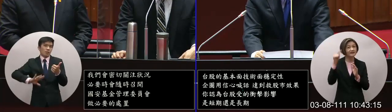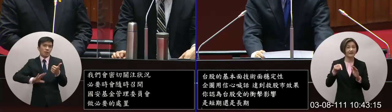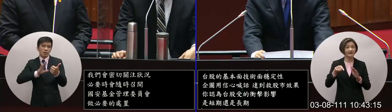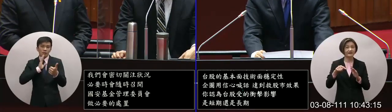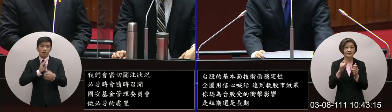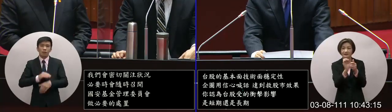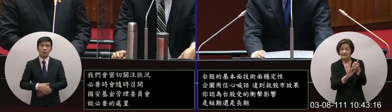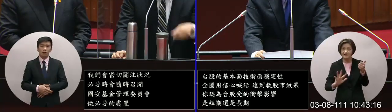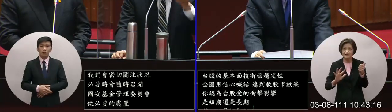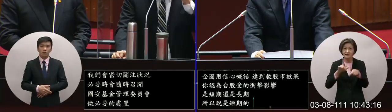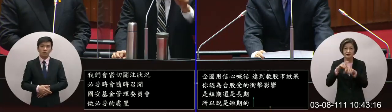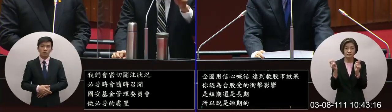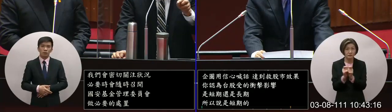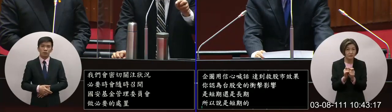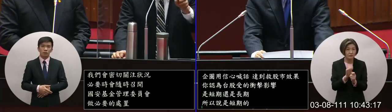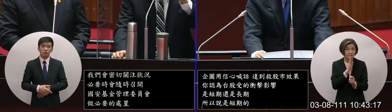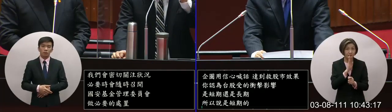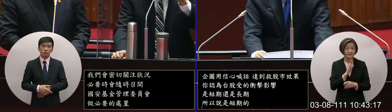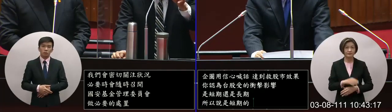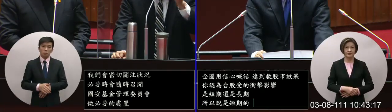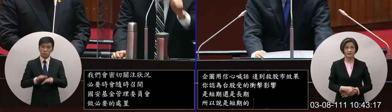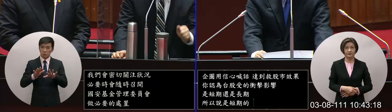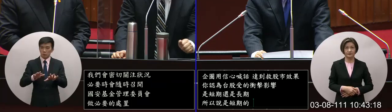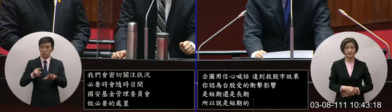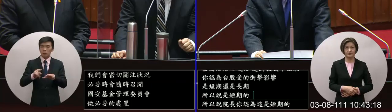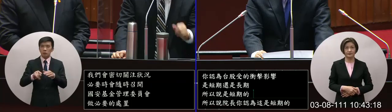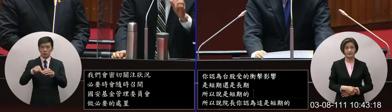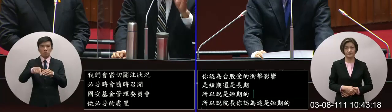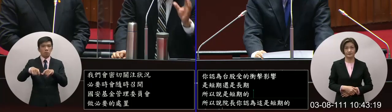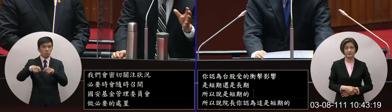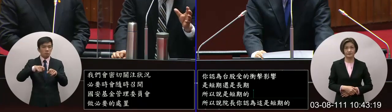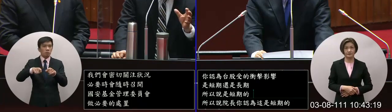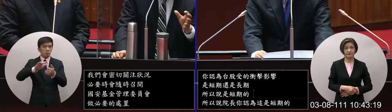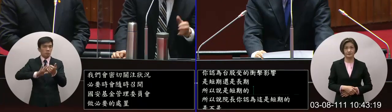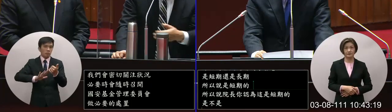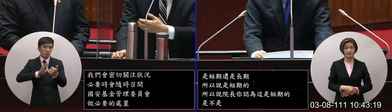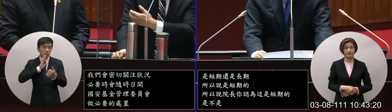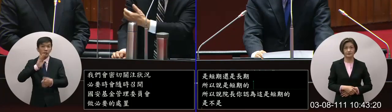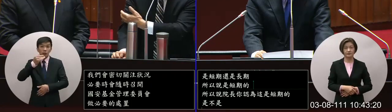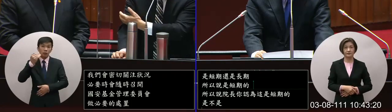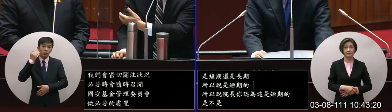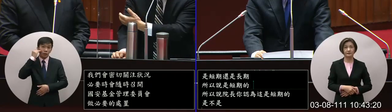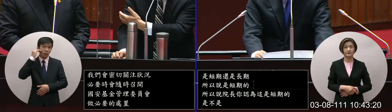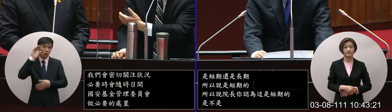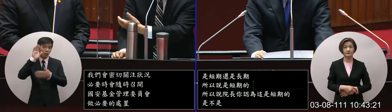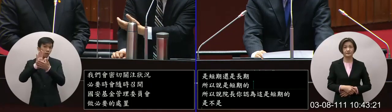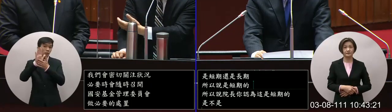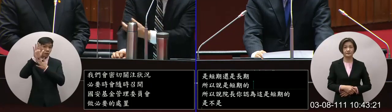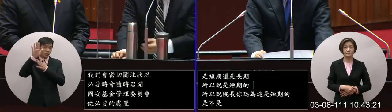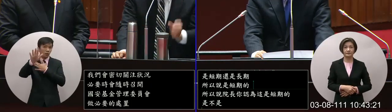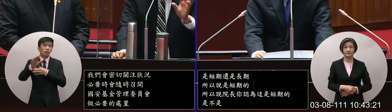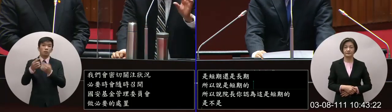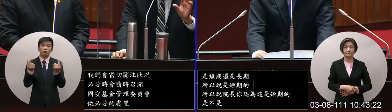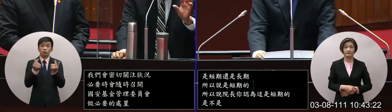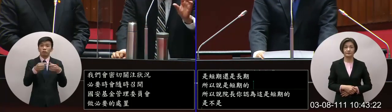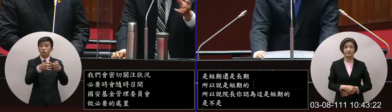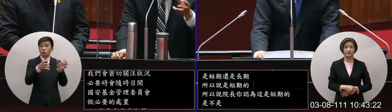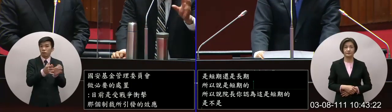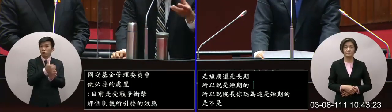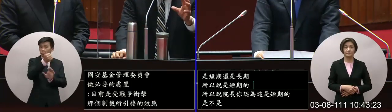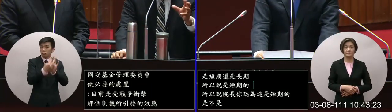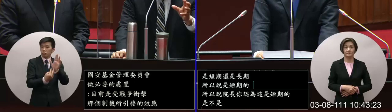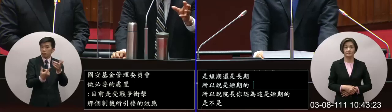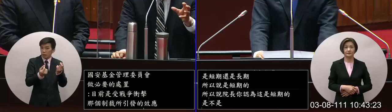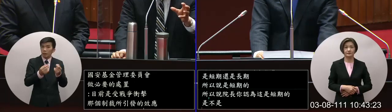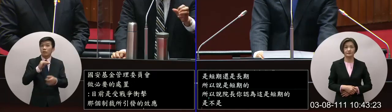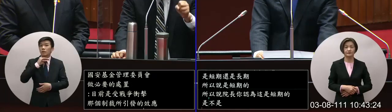的，是不是？ 不，目前是受这个冲击，那未来就如部长刚才给你报告，要看俄